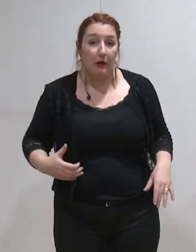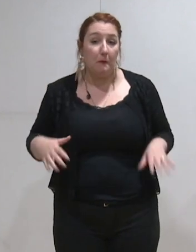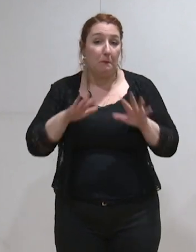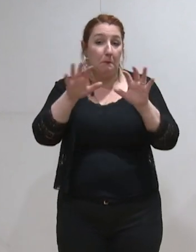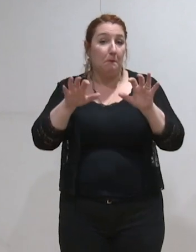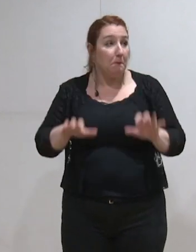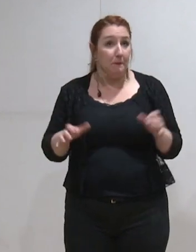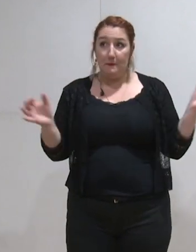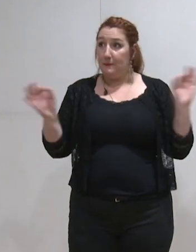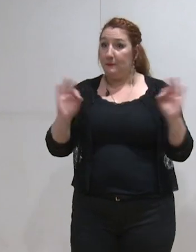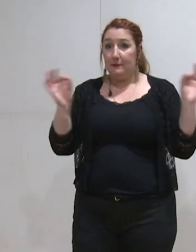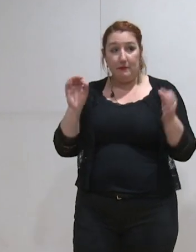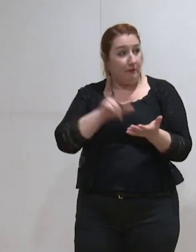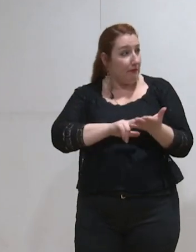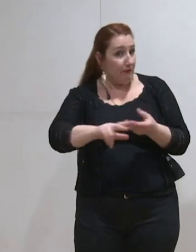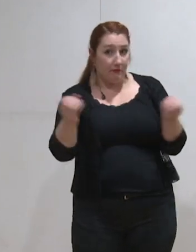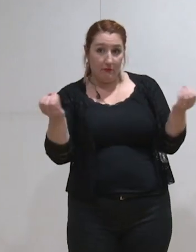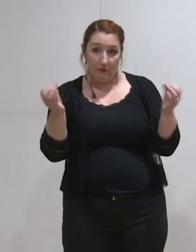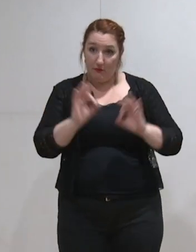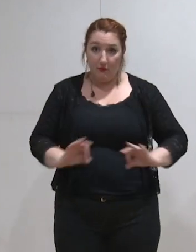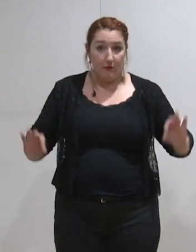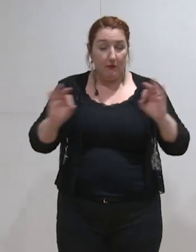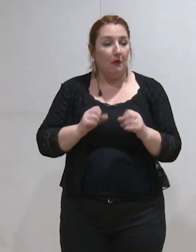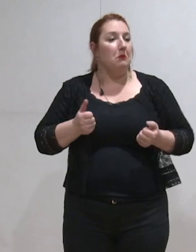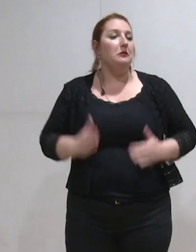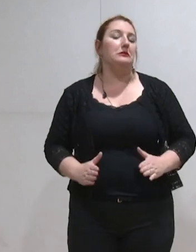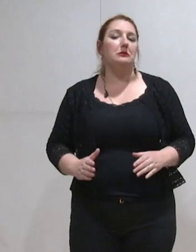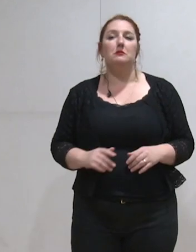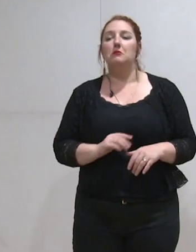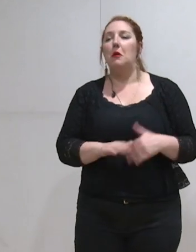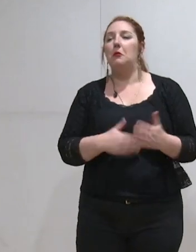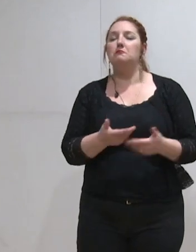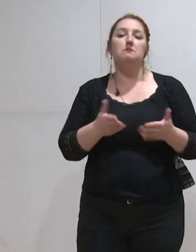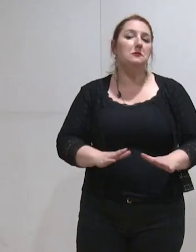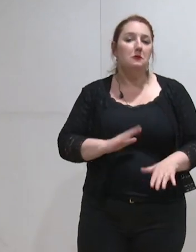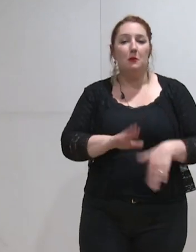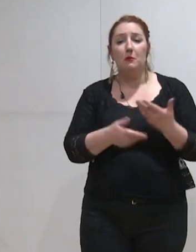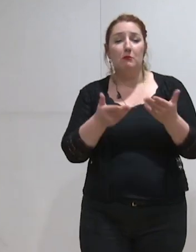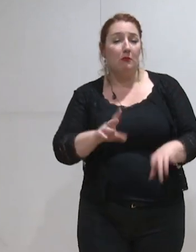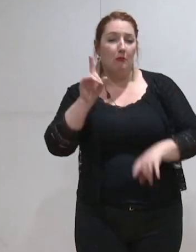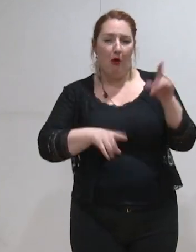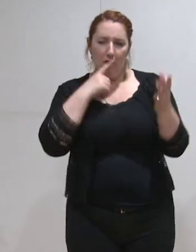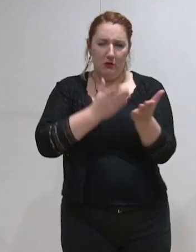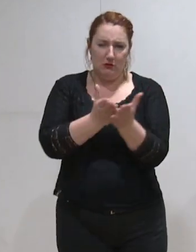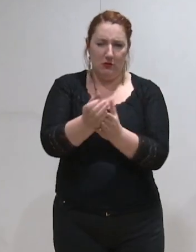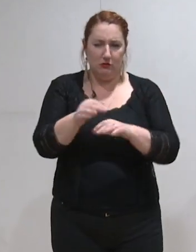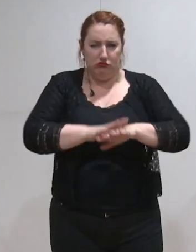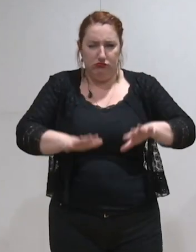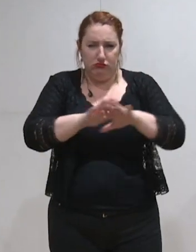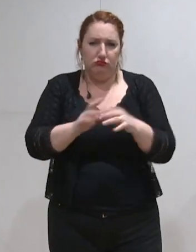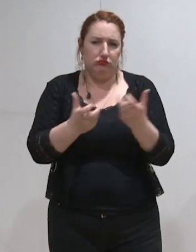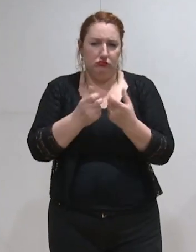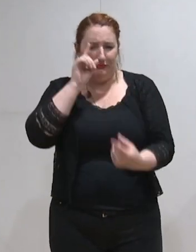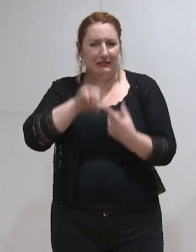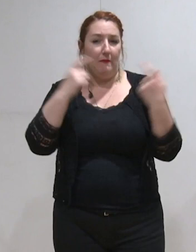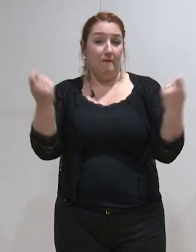il y a pas il y a pas il y a des décisions au coup par coup il y a pas toujours très compréhensible notamment sur l'histoire